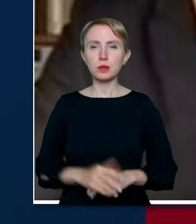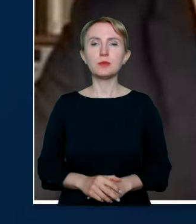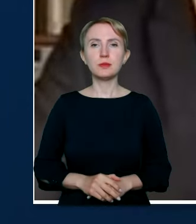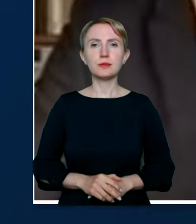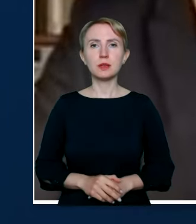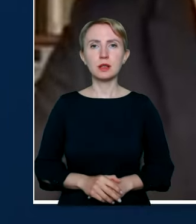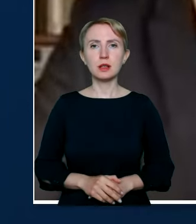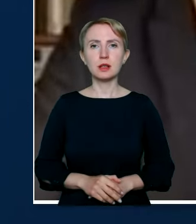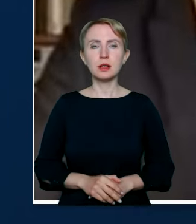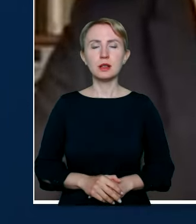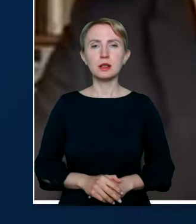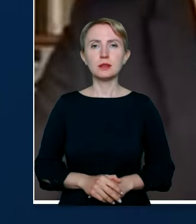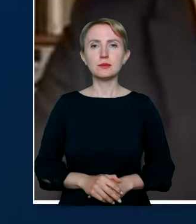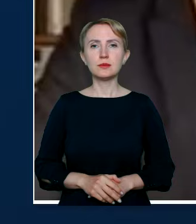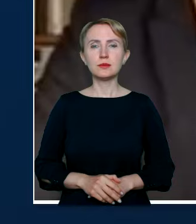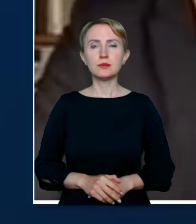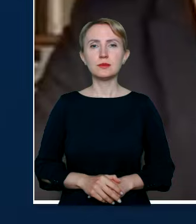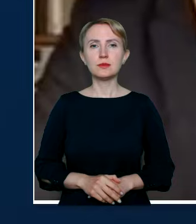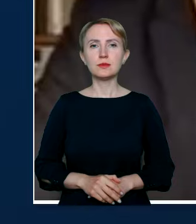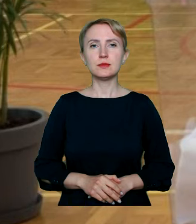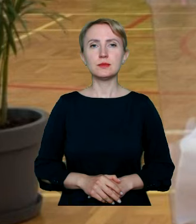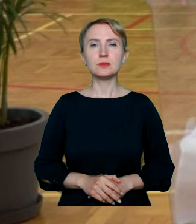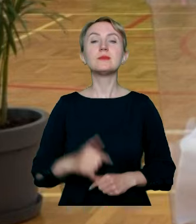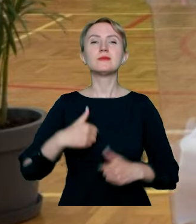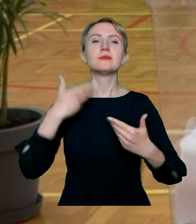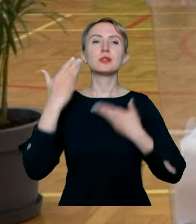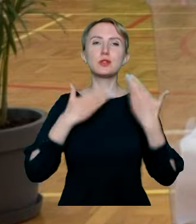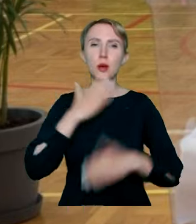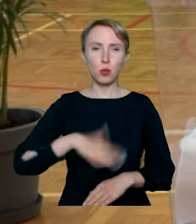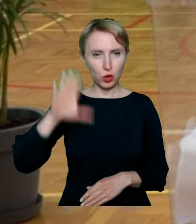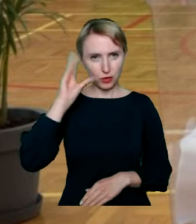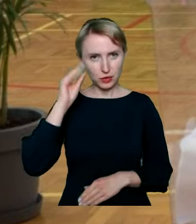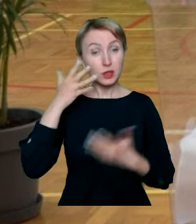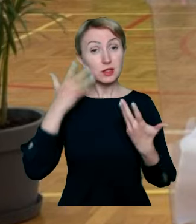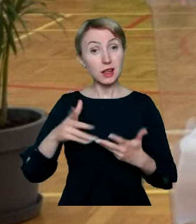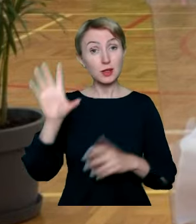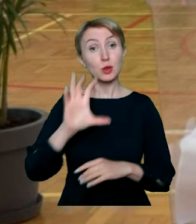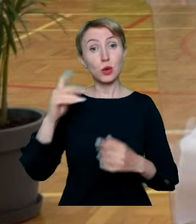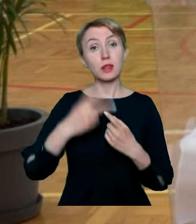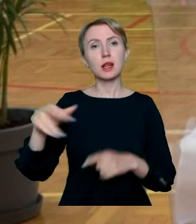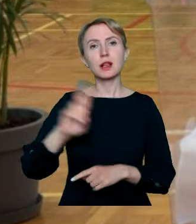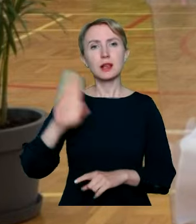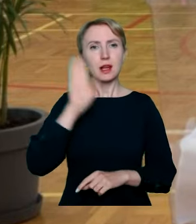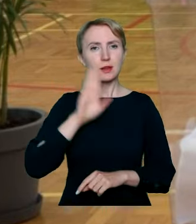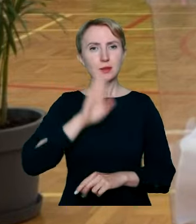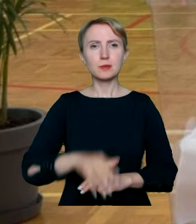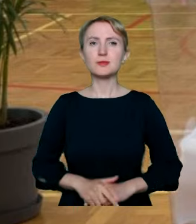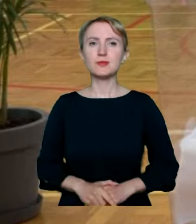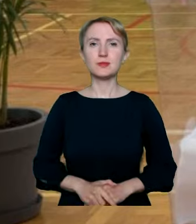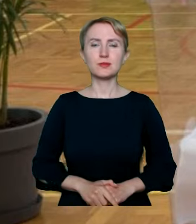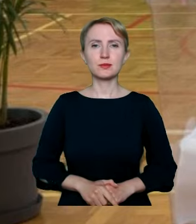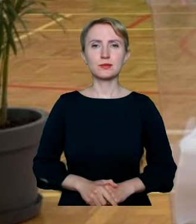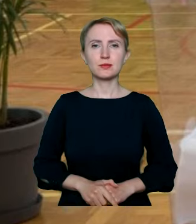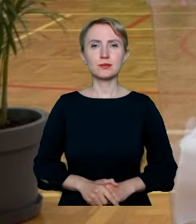państwo znają, więc państwo się zorientują. Ja państwu życzę miłego wieczoru. Zachęcam się, żeby zostać z telewizją Republika. No